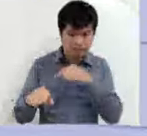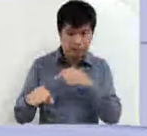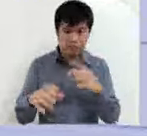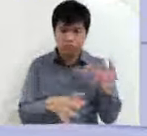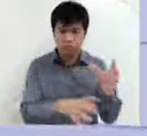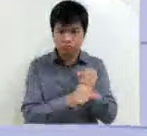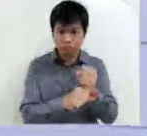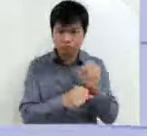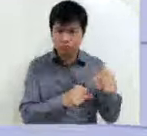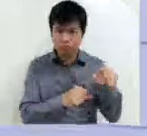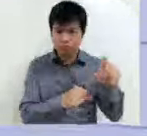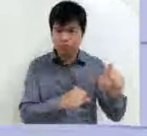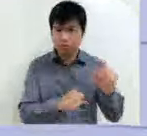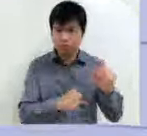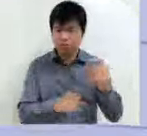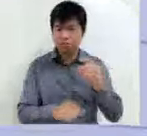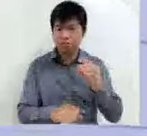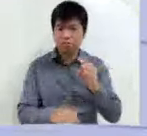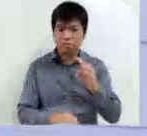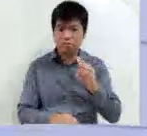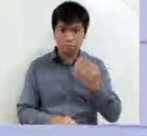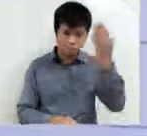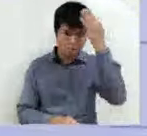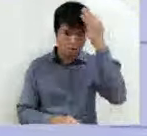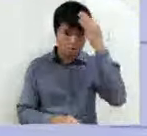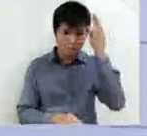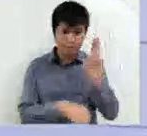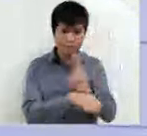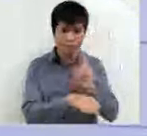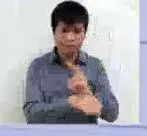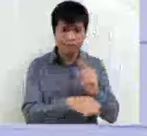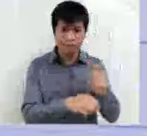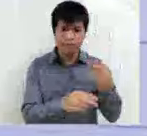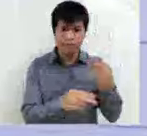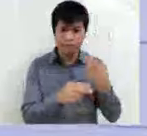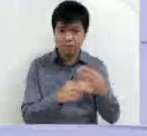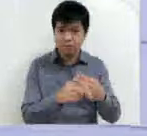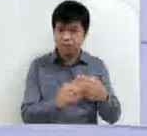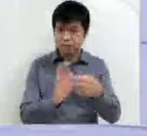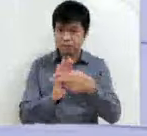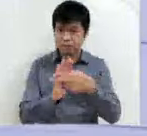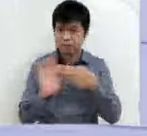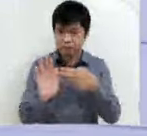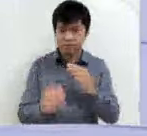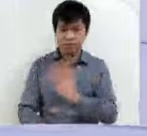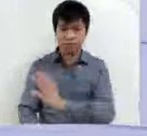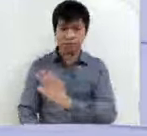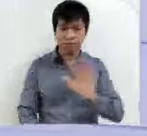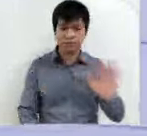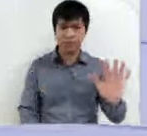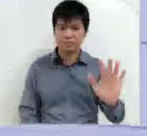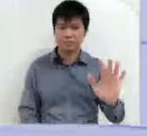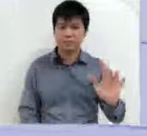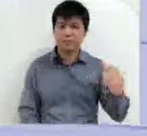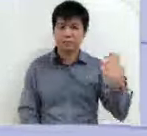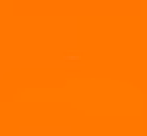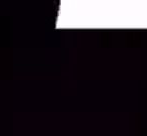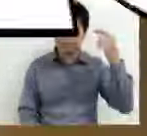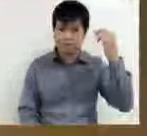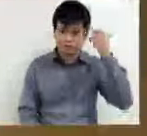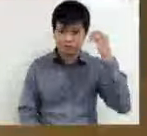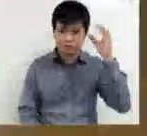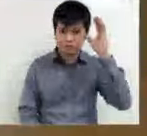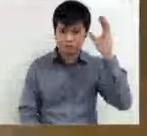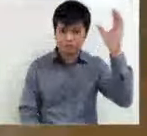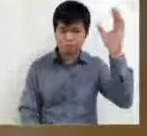Bulacan. Nabisto pang ginagamit ito ang pangalan ng isang brand. Nasa frontline na balitang yan si JC Cosico.